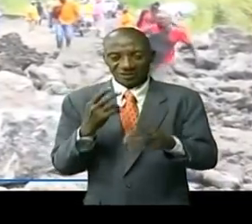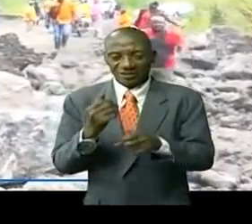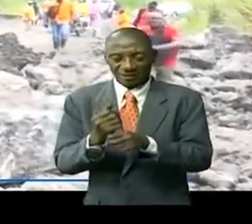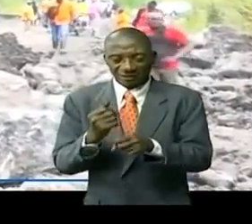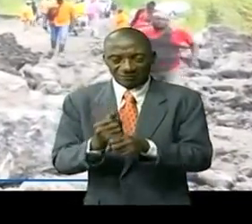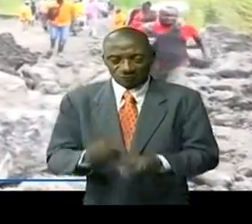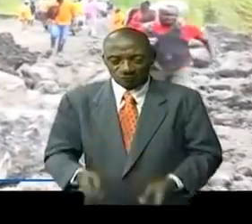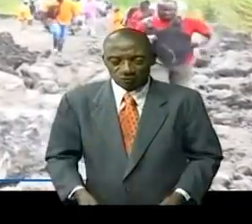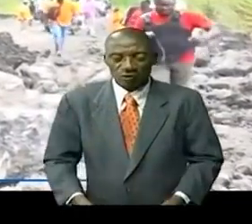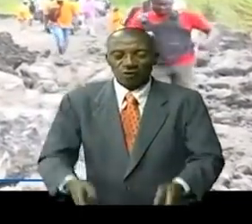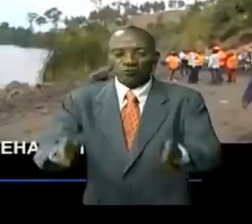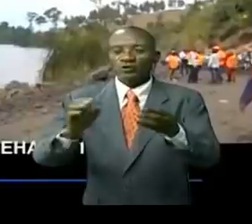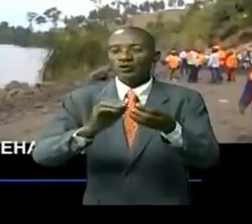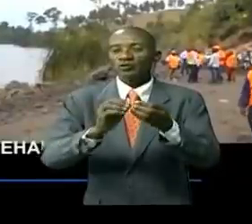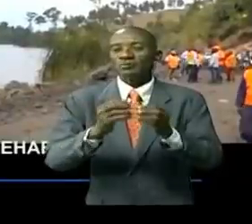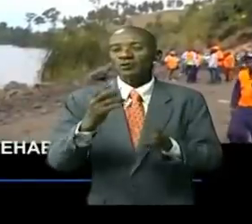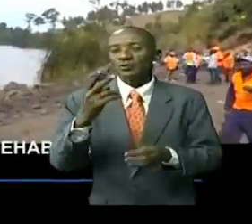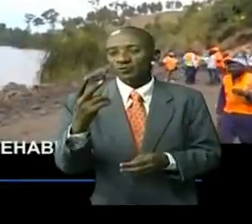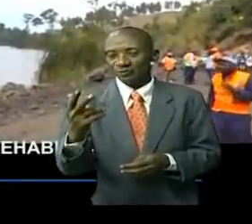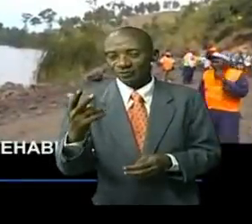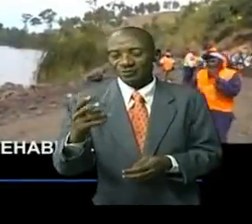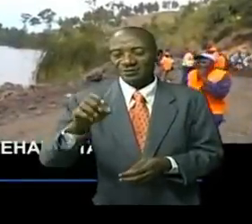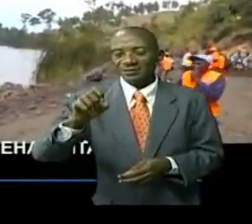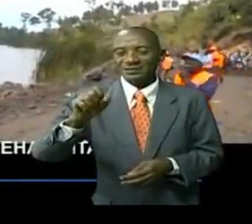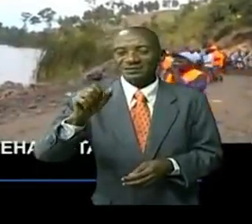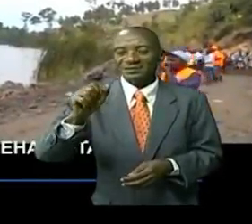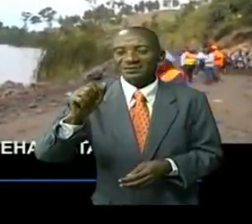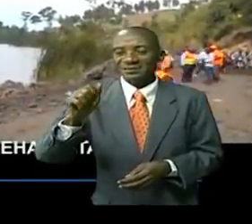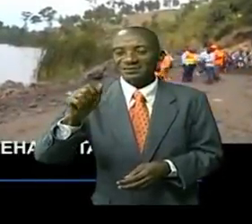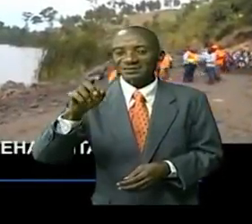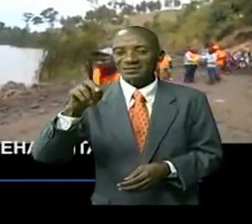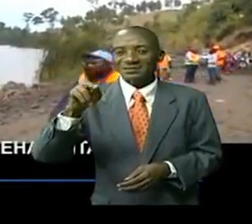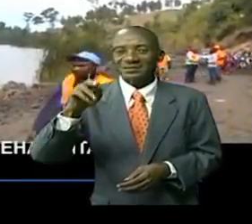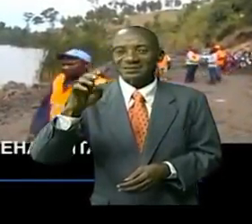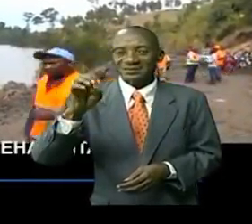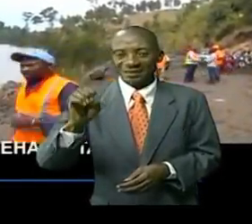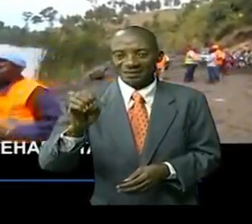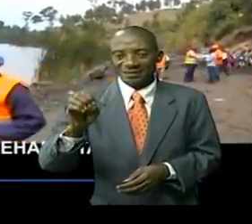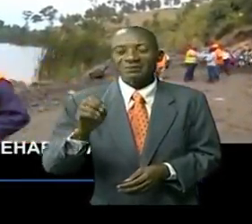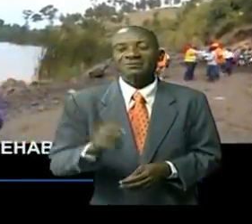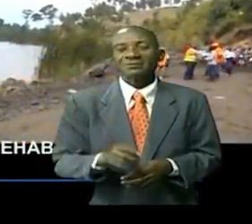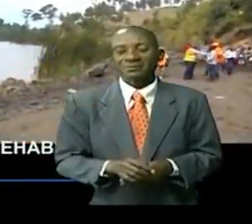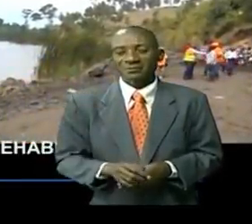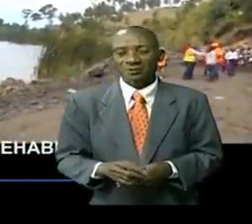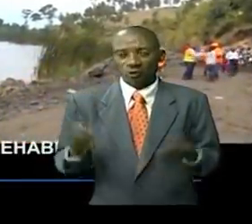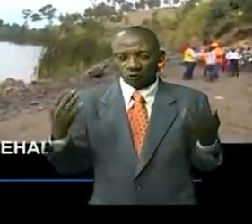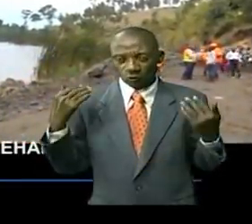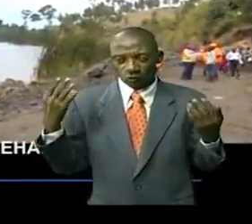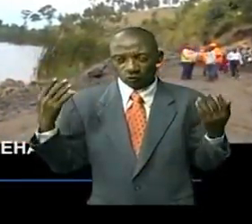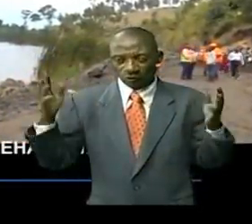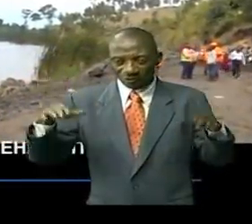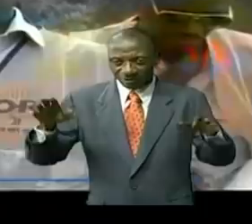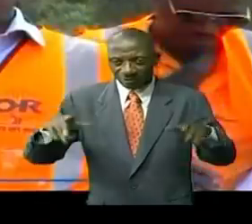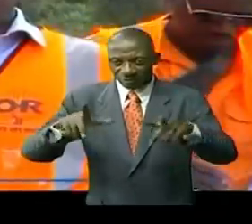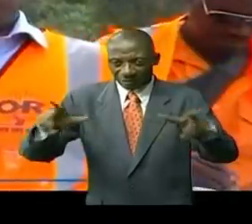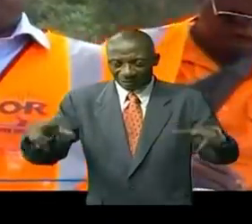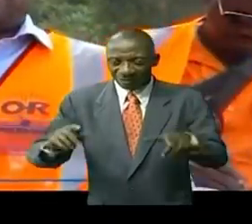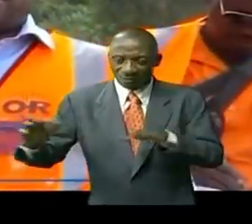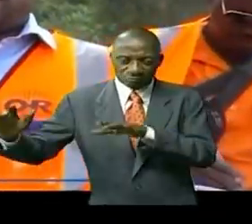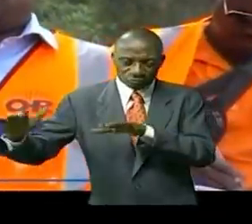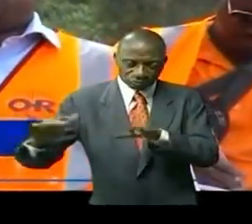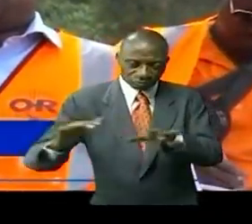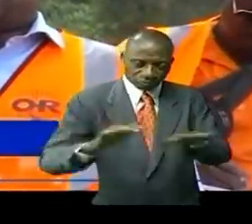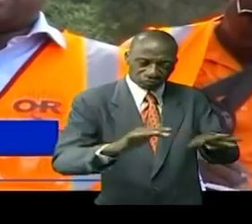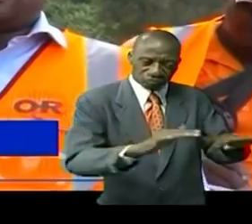nationale numéro 2 à Sake, où les eaux du lac Kivu ont récemment envahi la route suite à la crue. Non, après